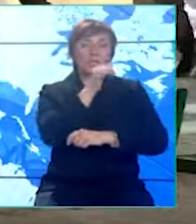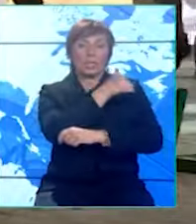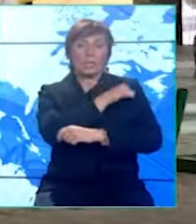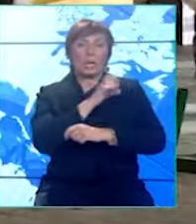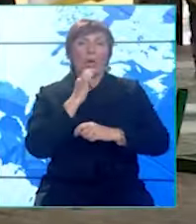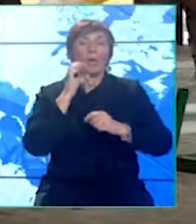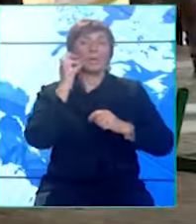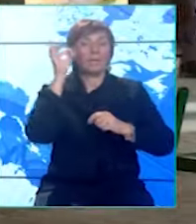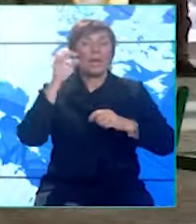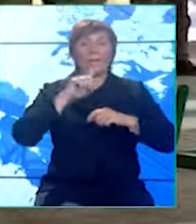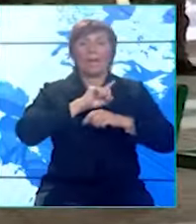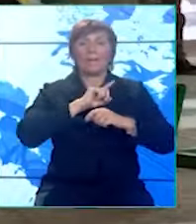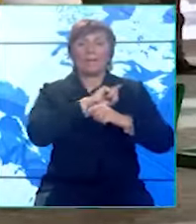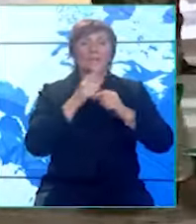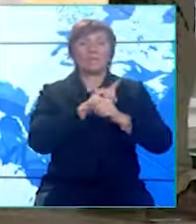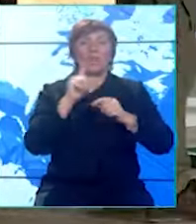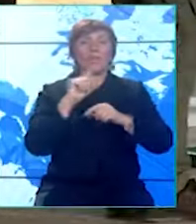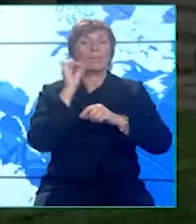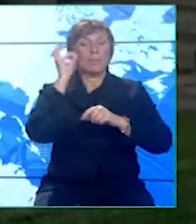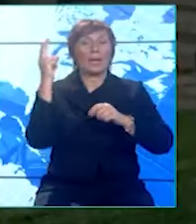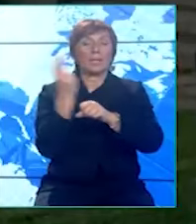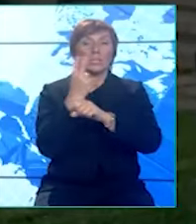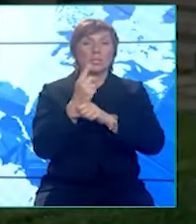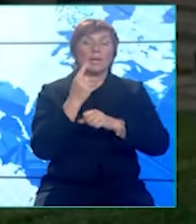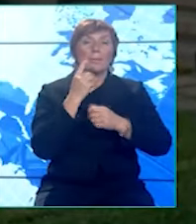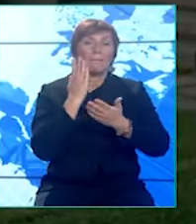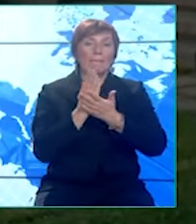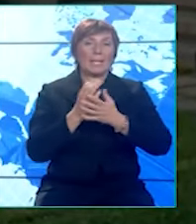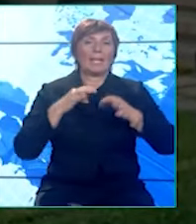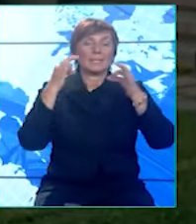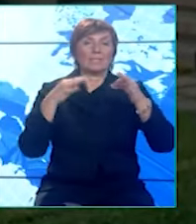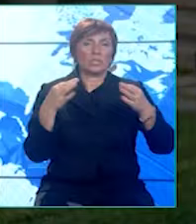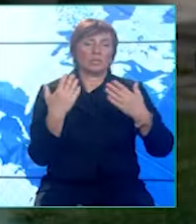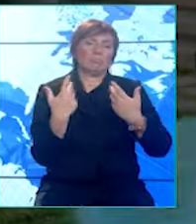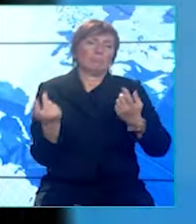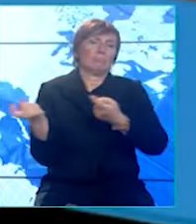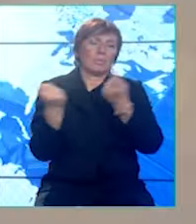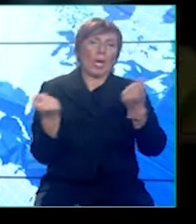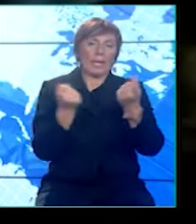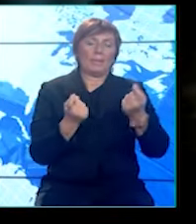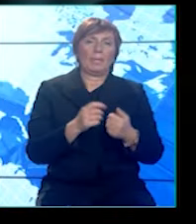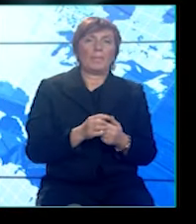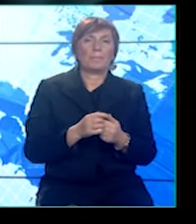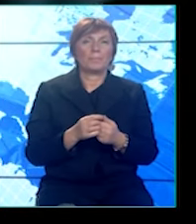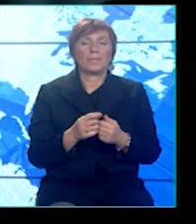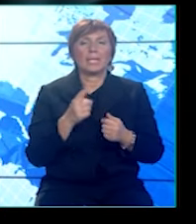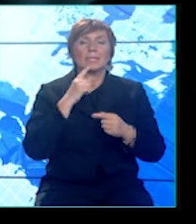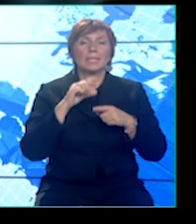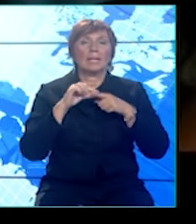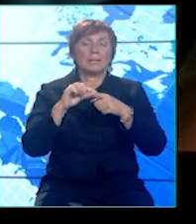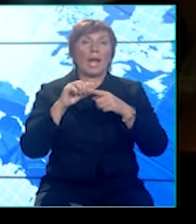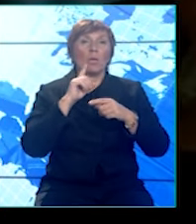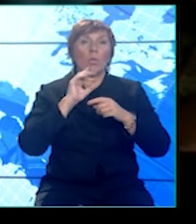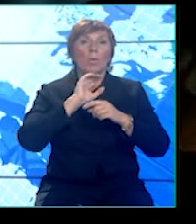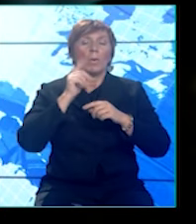Od dana nezavisnosti do dana državnosti. Upriličena svečana akademija. Uloge za trag u